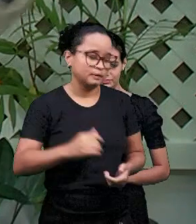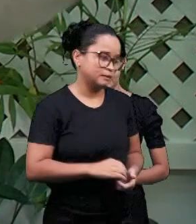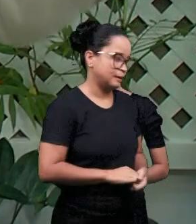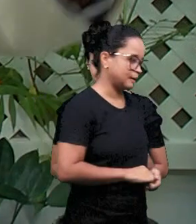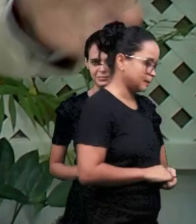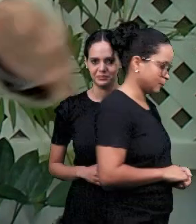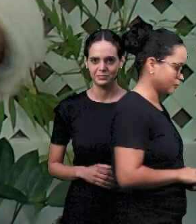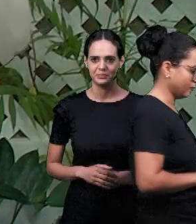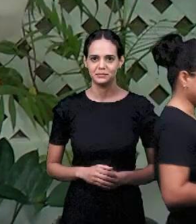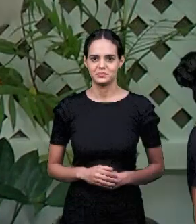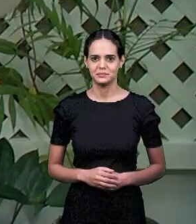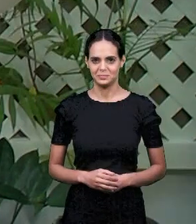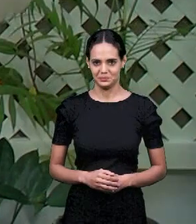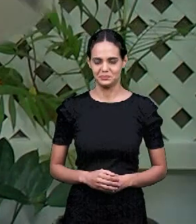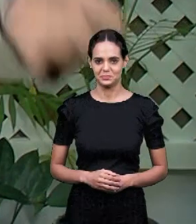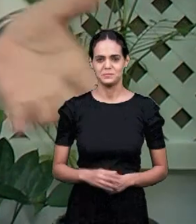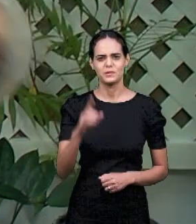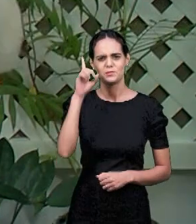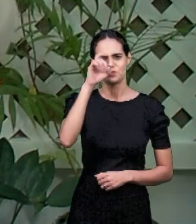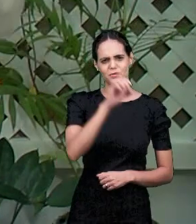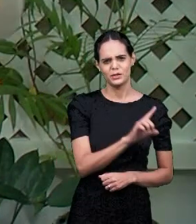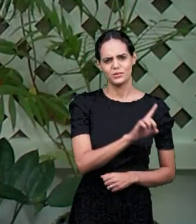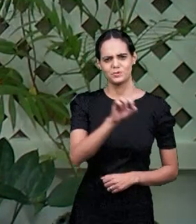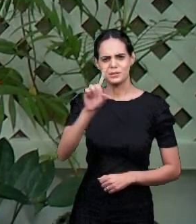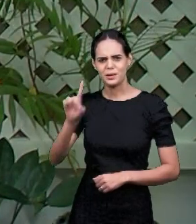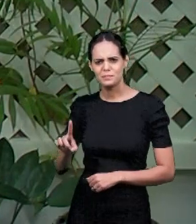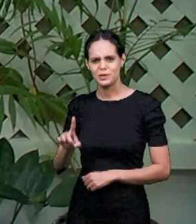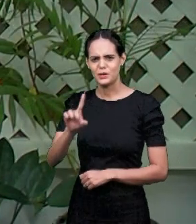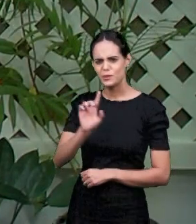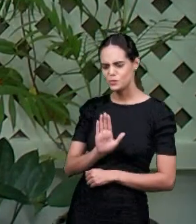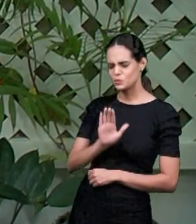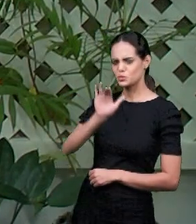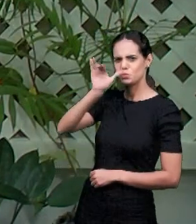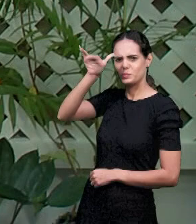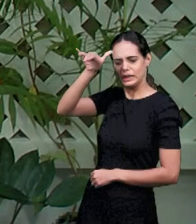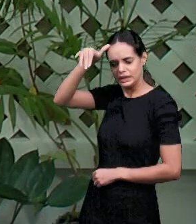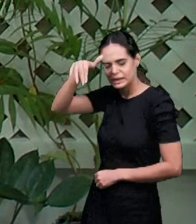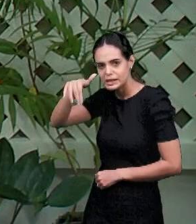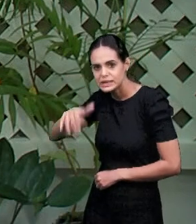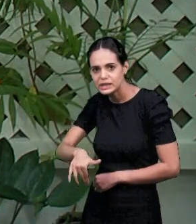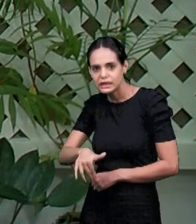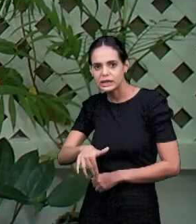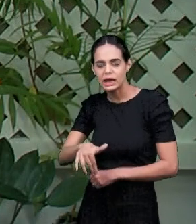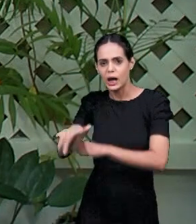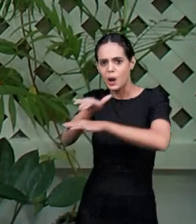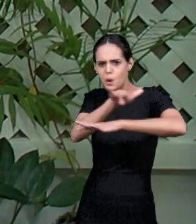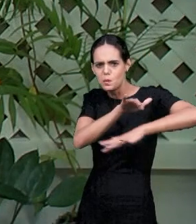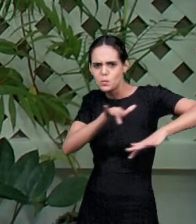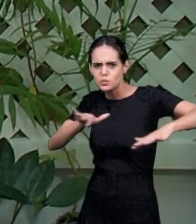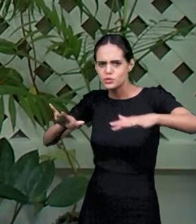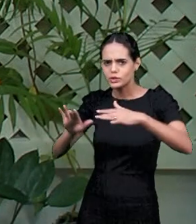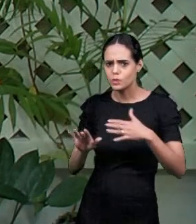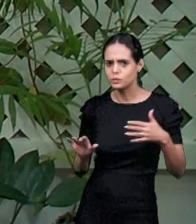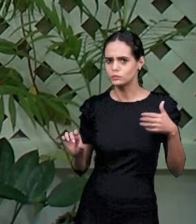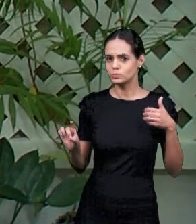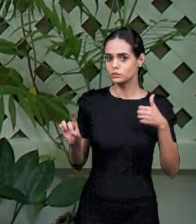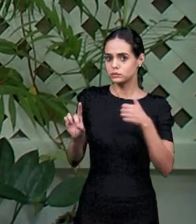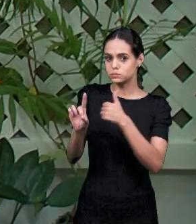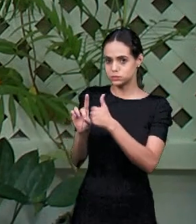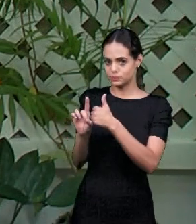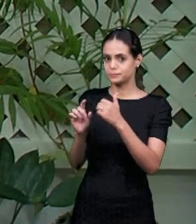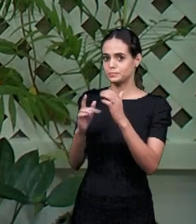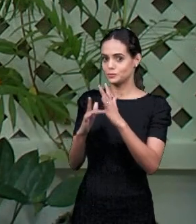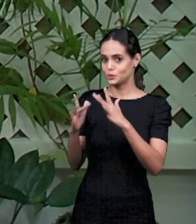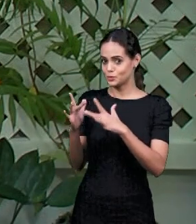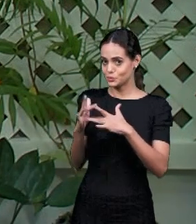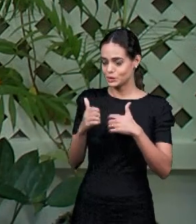à l'époque difficile, des chemins difficiles de monter, de descendre, mais la foule était avec lui. Il se passe que